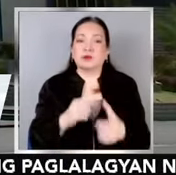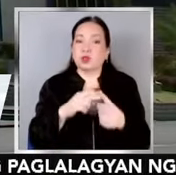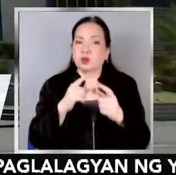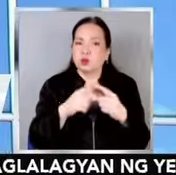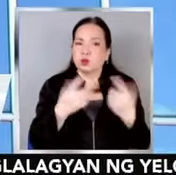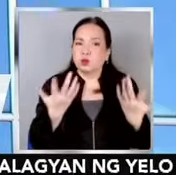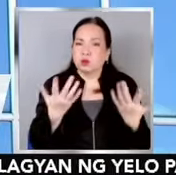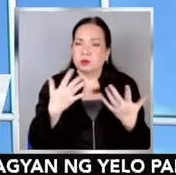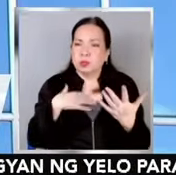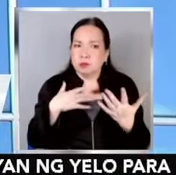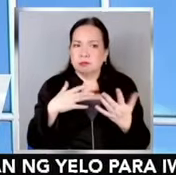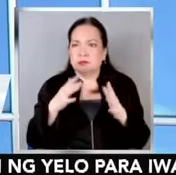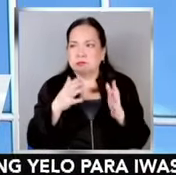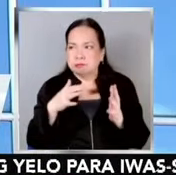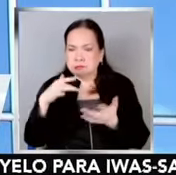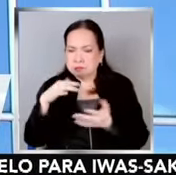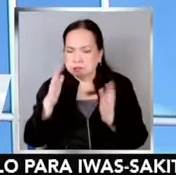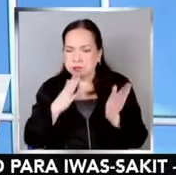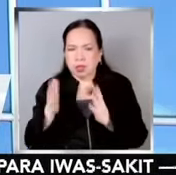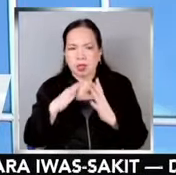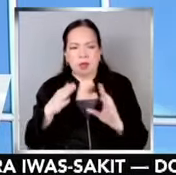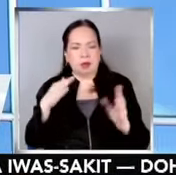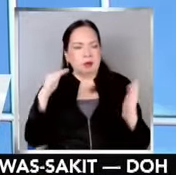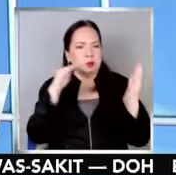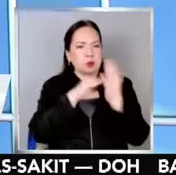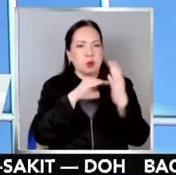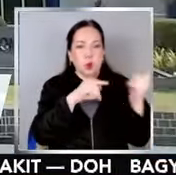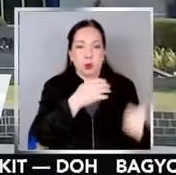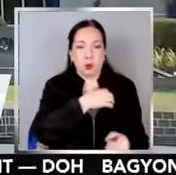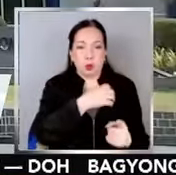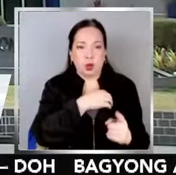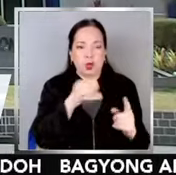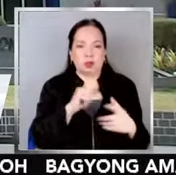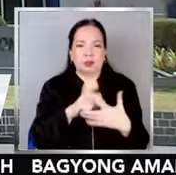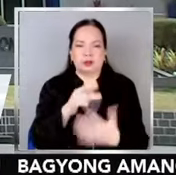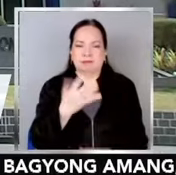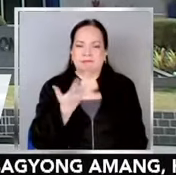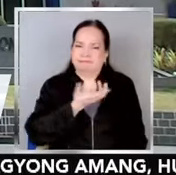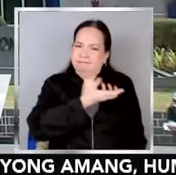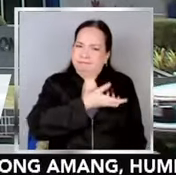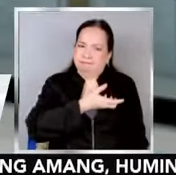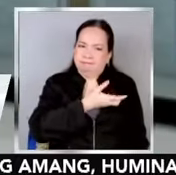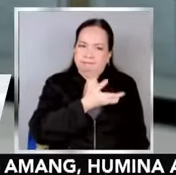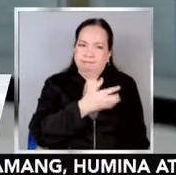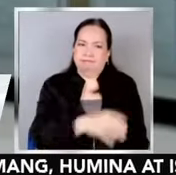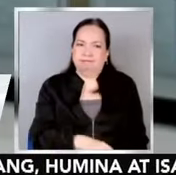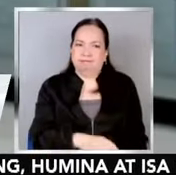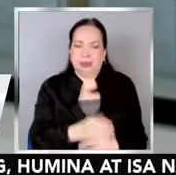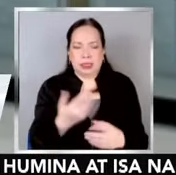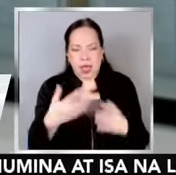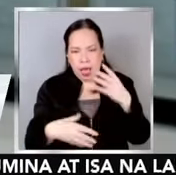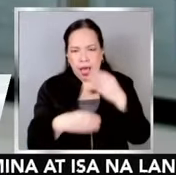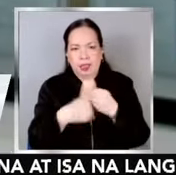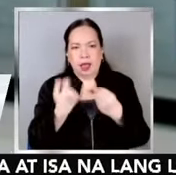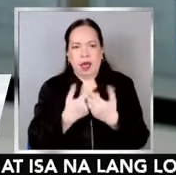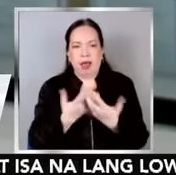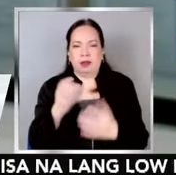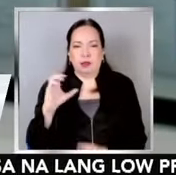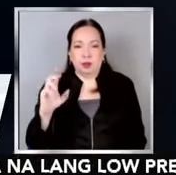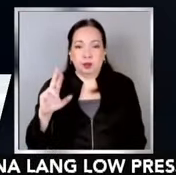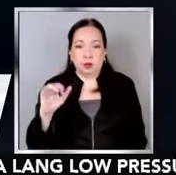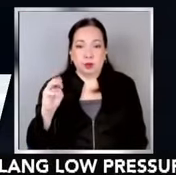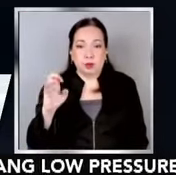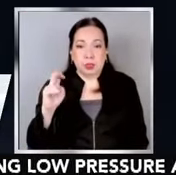si Lumangkas ng kasong administratibo tulad ng grave misconduct, hiwalay pa sa kasong kriminal. Pwede siya ma-dismiss